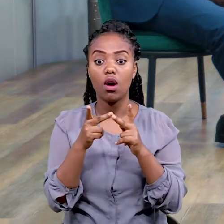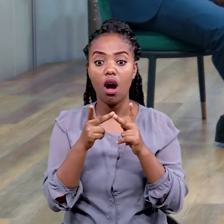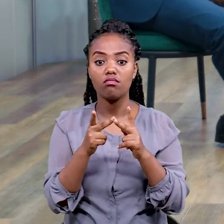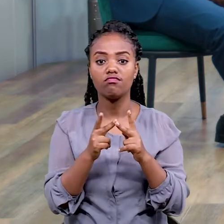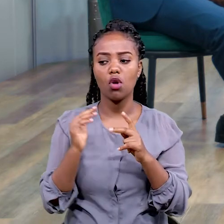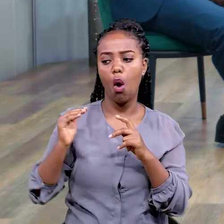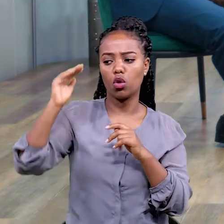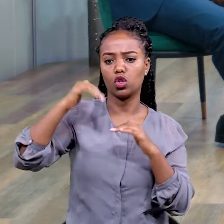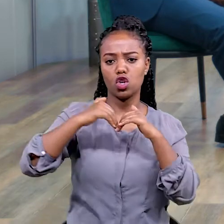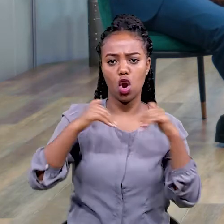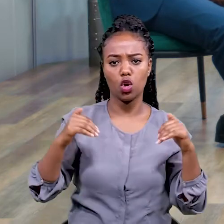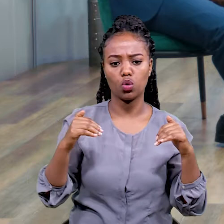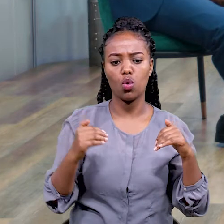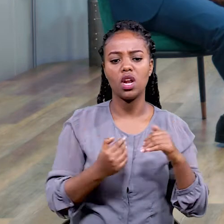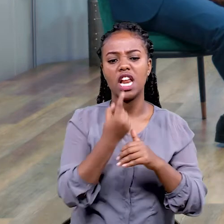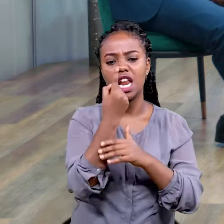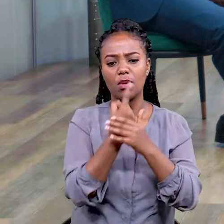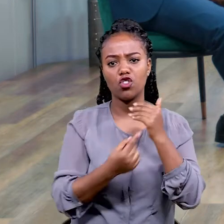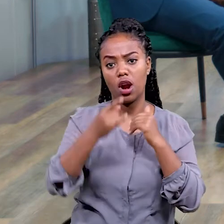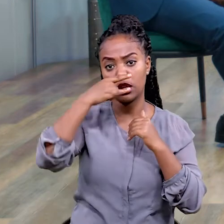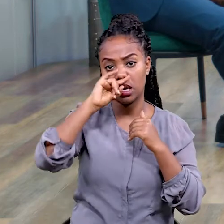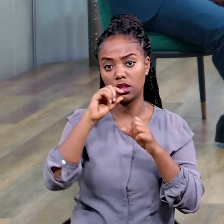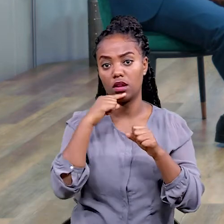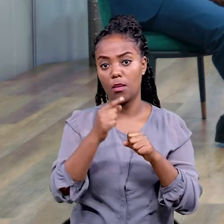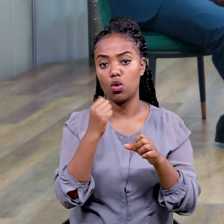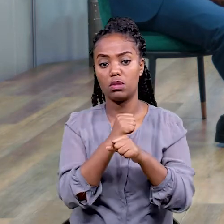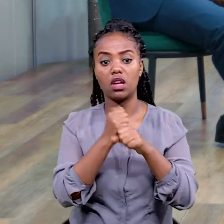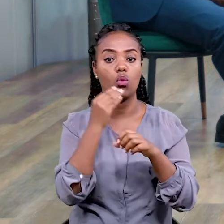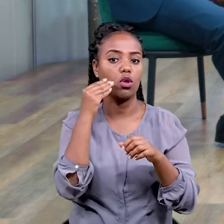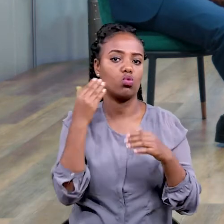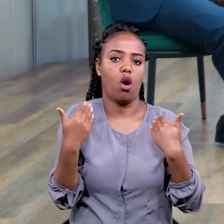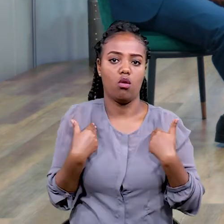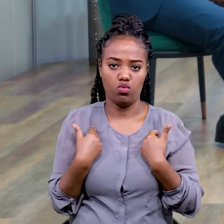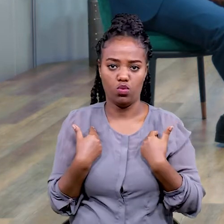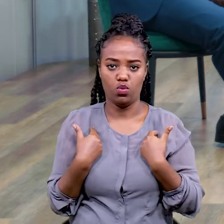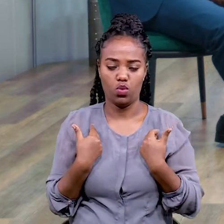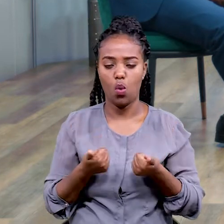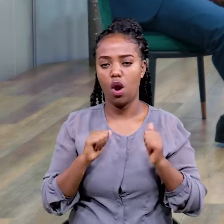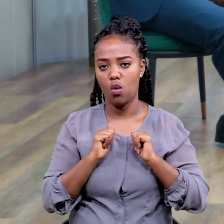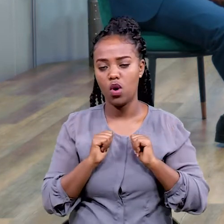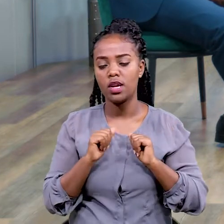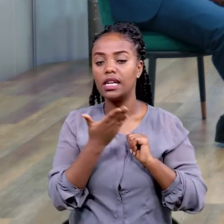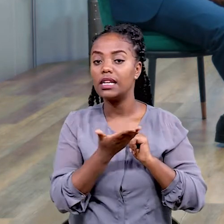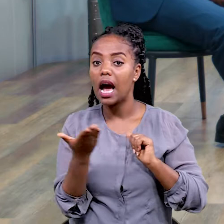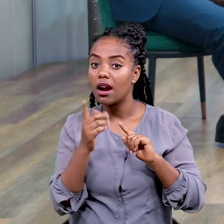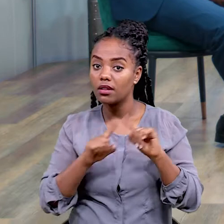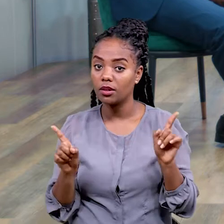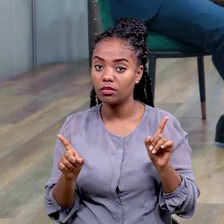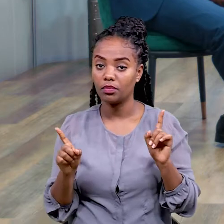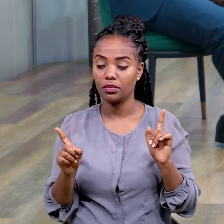ተለይቶ ግቢ ለብቻ ለህፃናት ተብሎ የሚሰሩ ቤቶች ይኖራል አሉ። ነገር